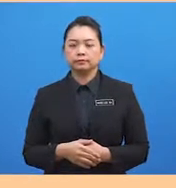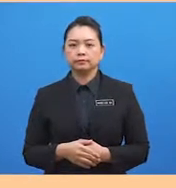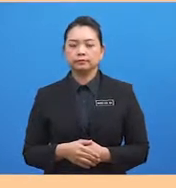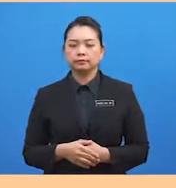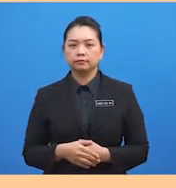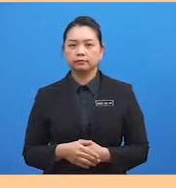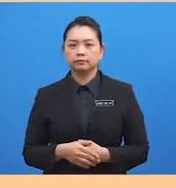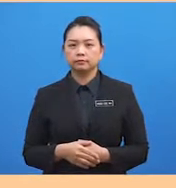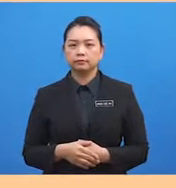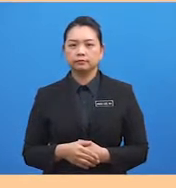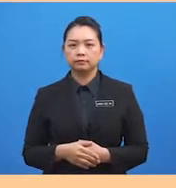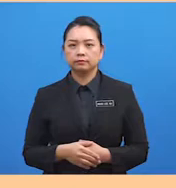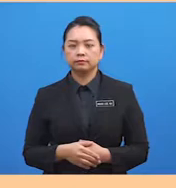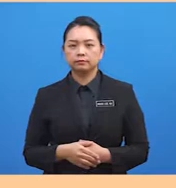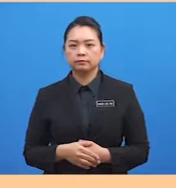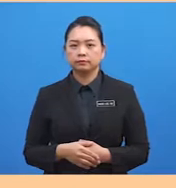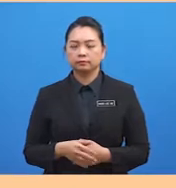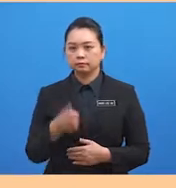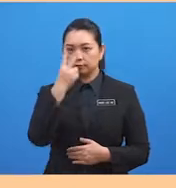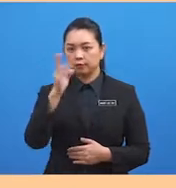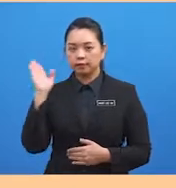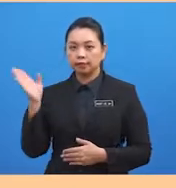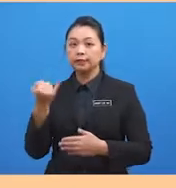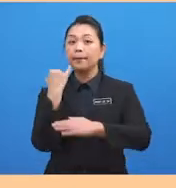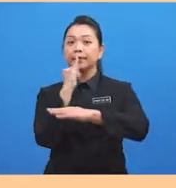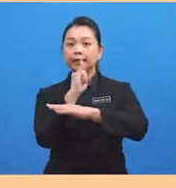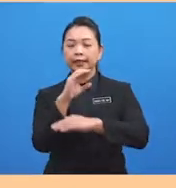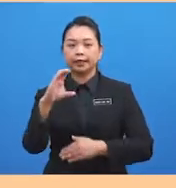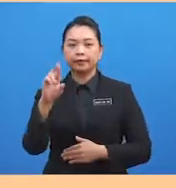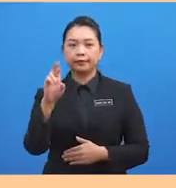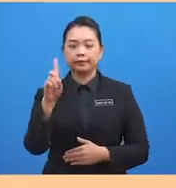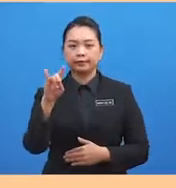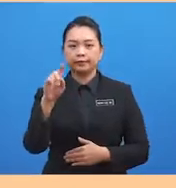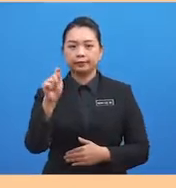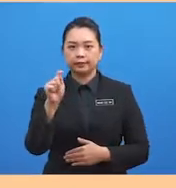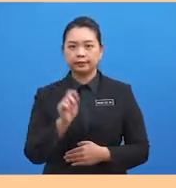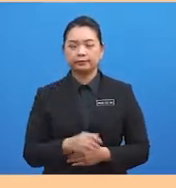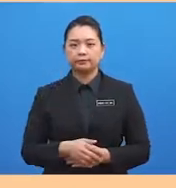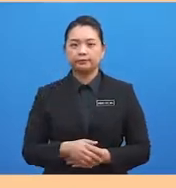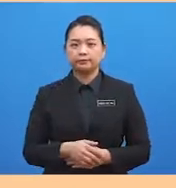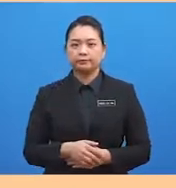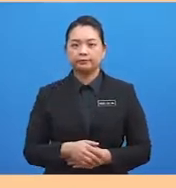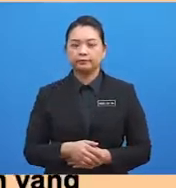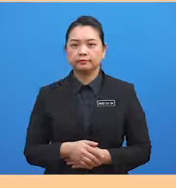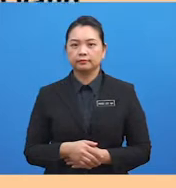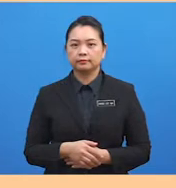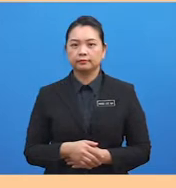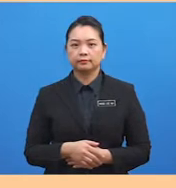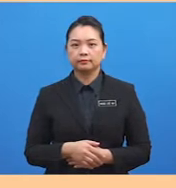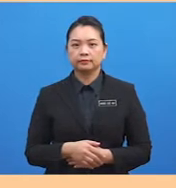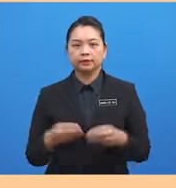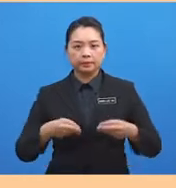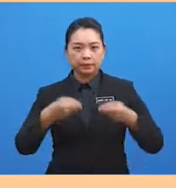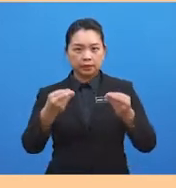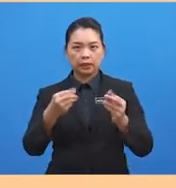oleh agensi yang kedua ialah jaminan kredit. Bagi peniagaan di Malaysia, jaminan